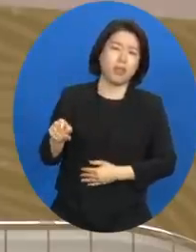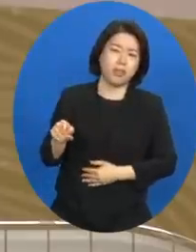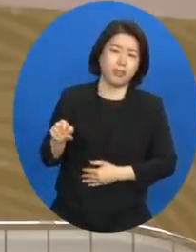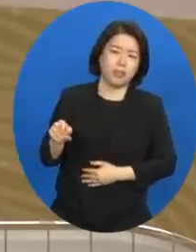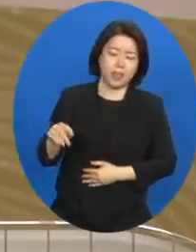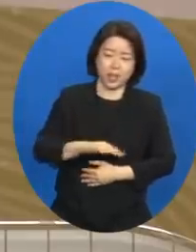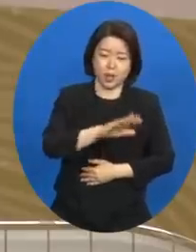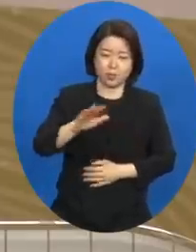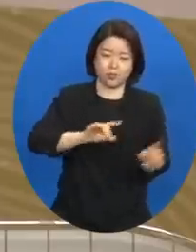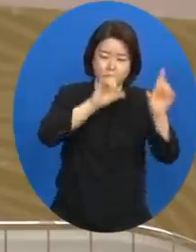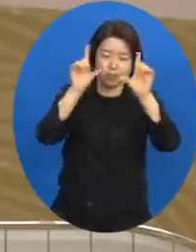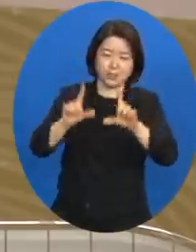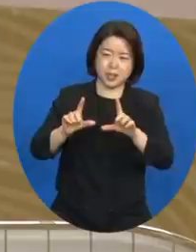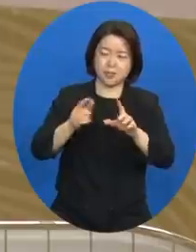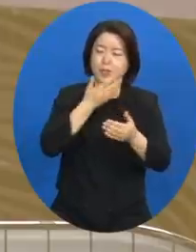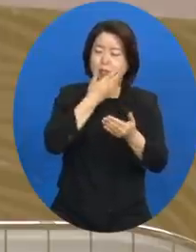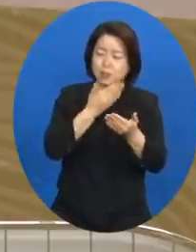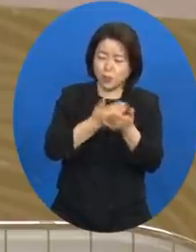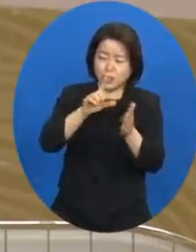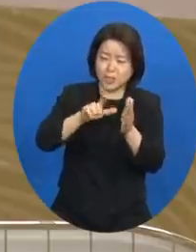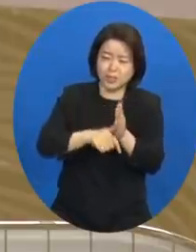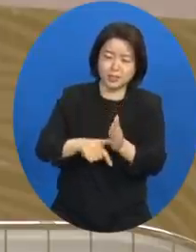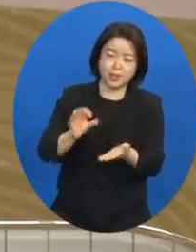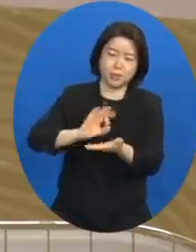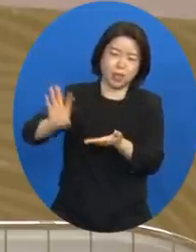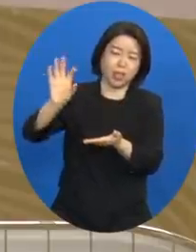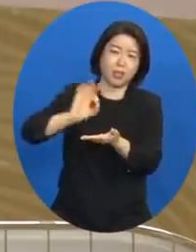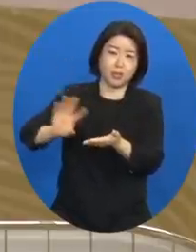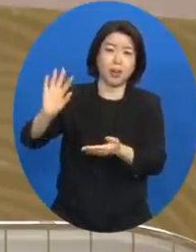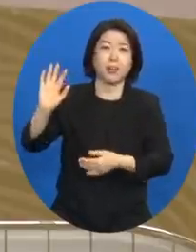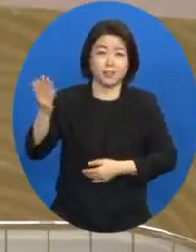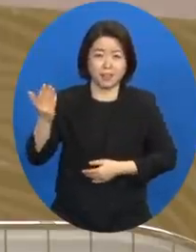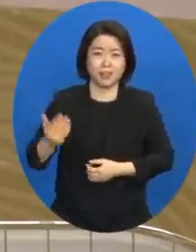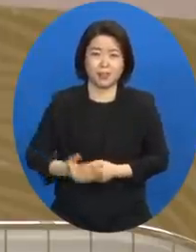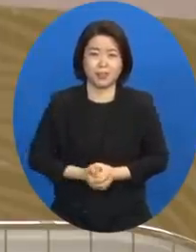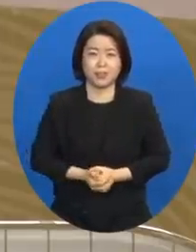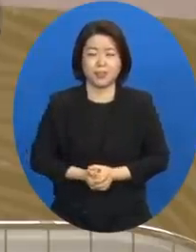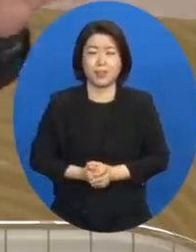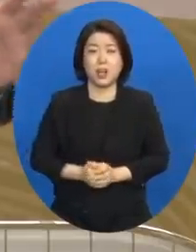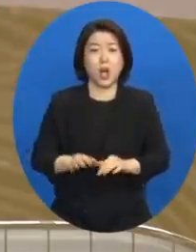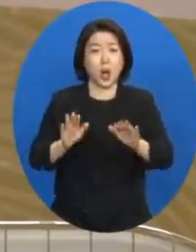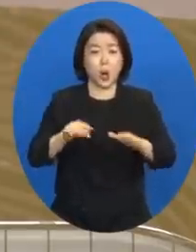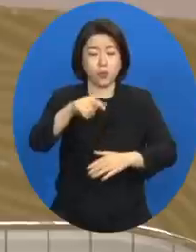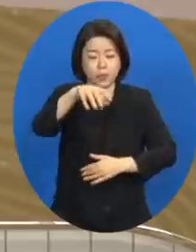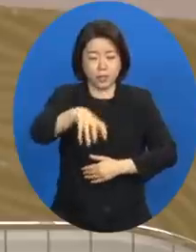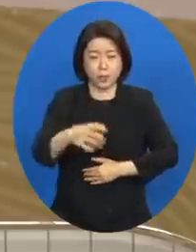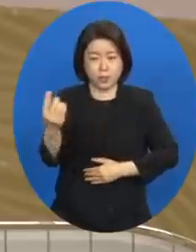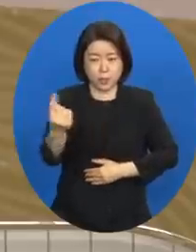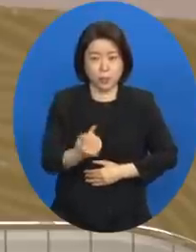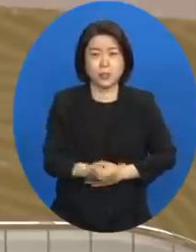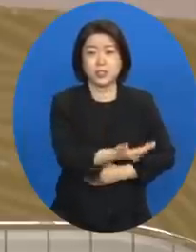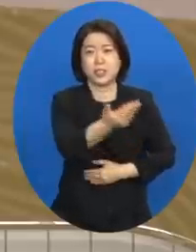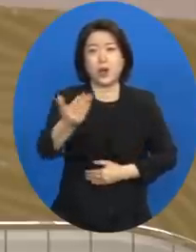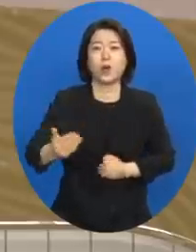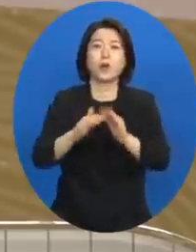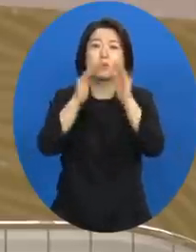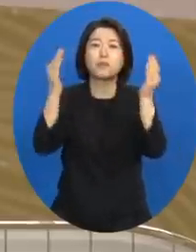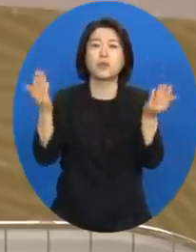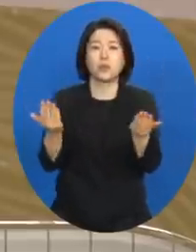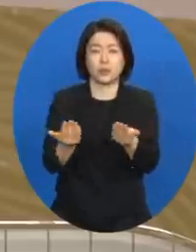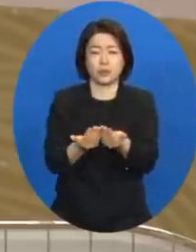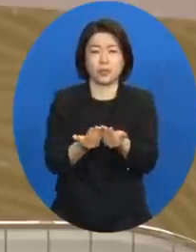삶 전체를 소중한 시간을 다 허비하는 거죠. 오늘 이 자리에 계신 여러분 모두에게